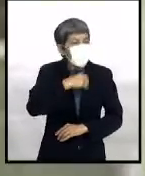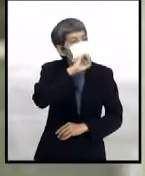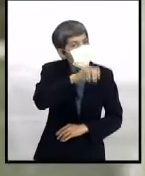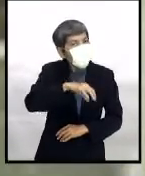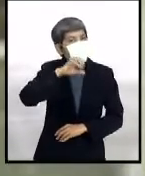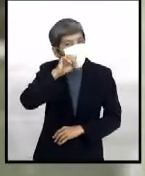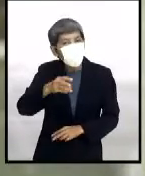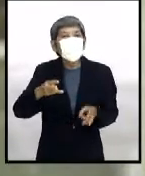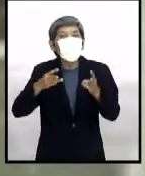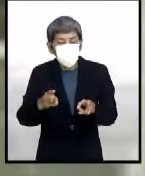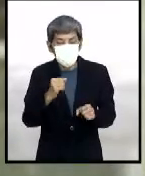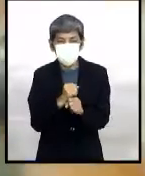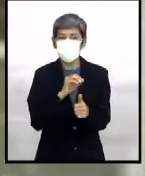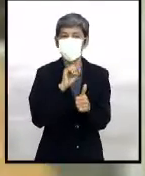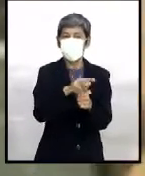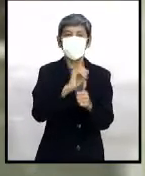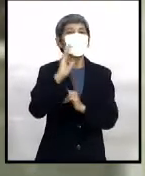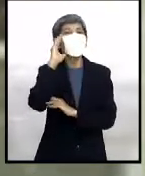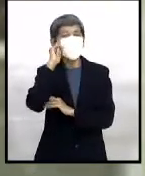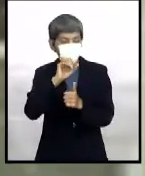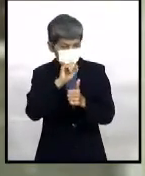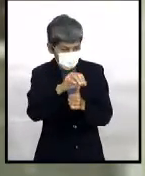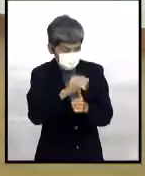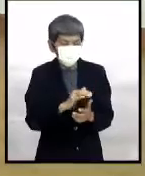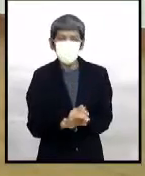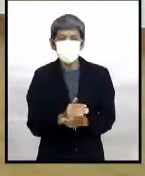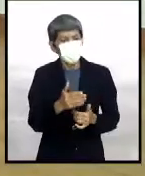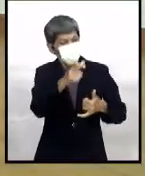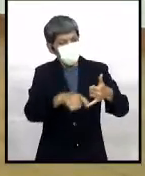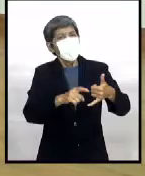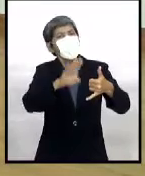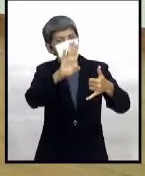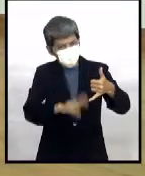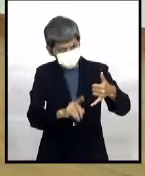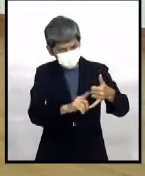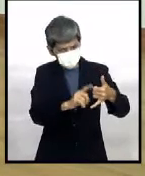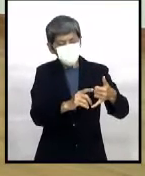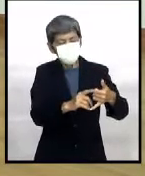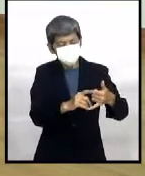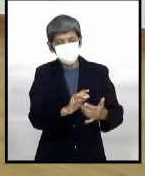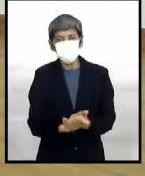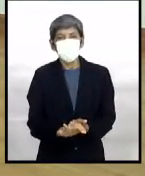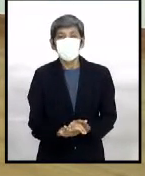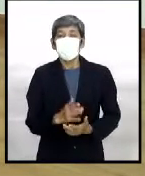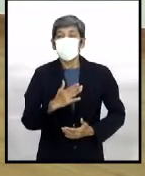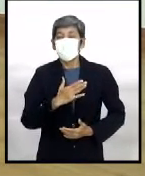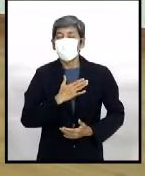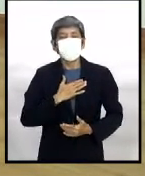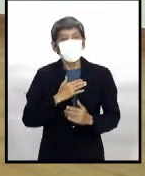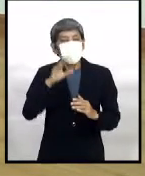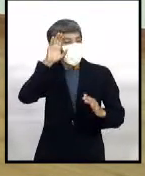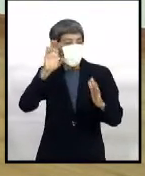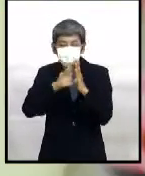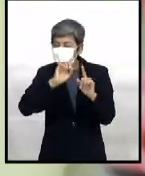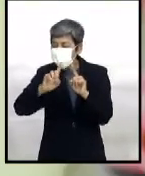ะผมก็เลยใช้วิธีนี้ในการให้คำปรึกษาคุณแม่ไปด้วยว่าสิ่งที่เขาเป็นอะไรอยู่ตอนนี้เพราะนั้นหลังจากนั้นมันก็จะมีหลายๆลาย